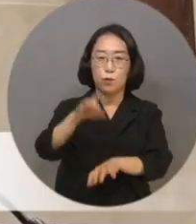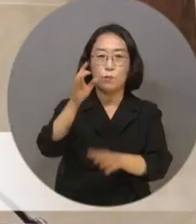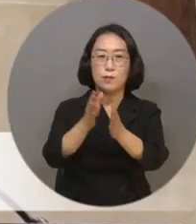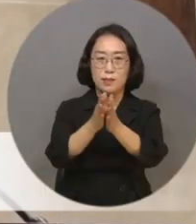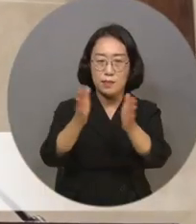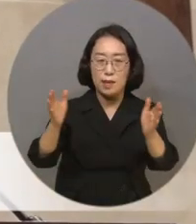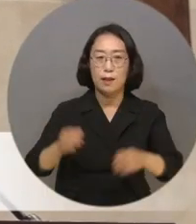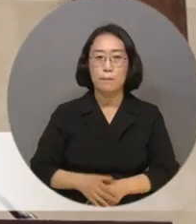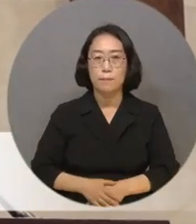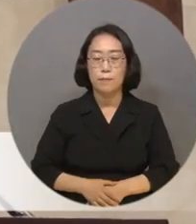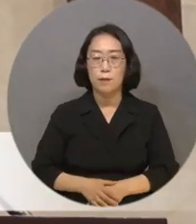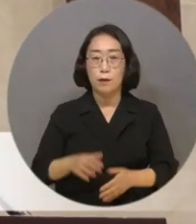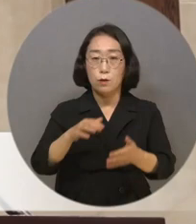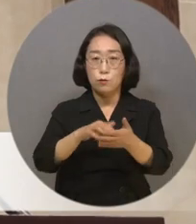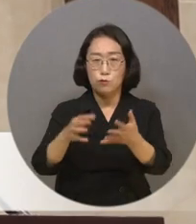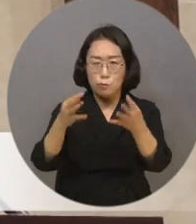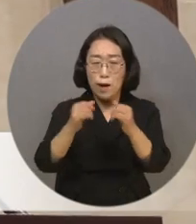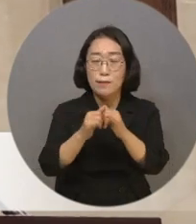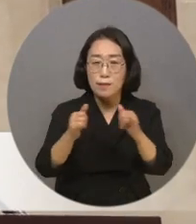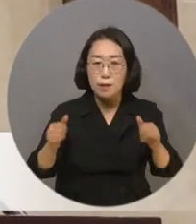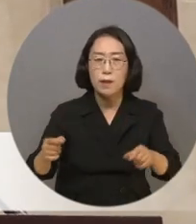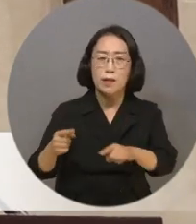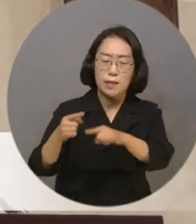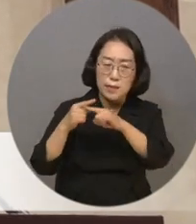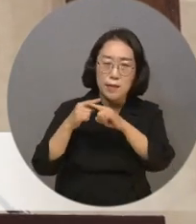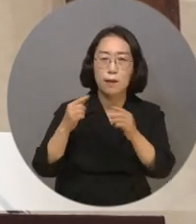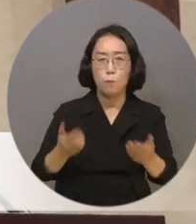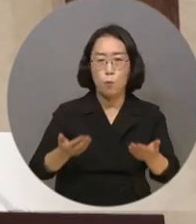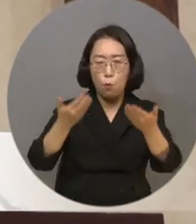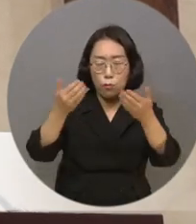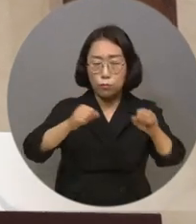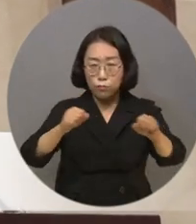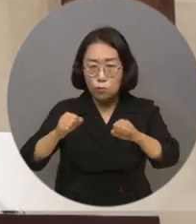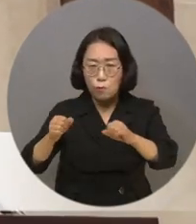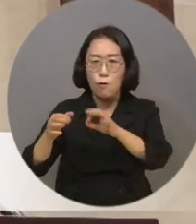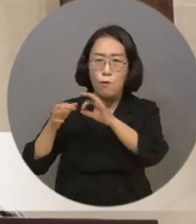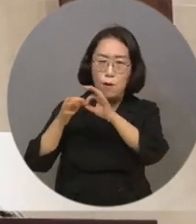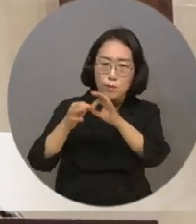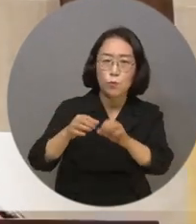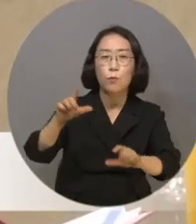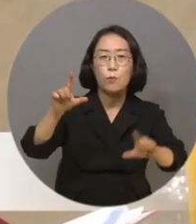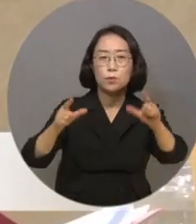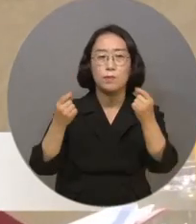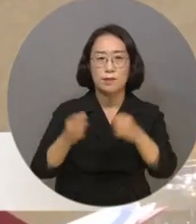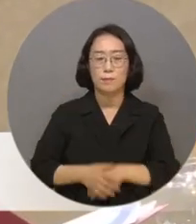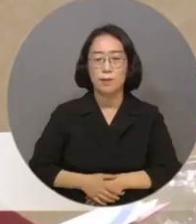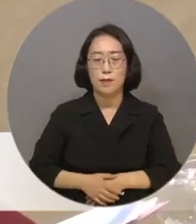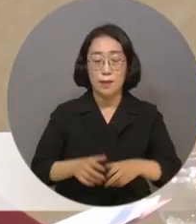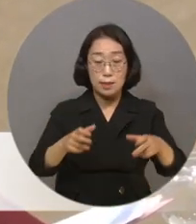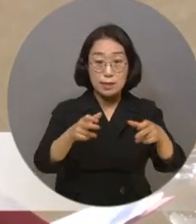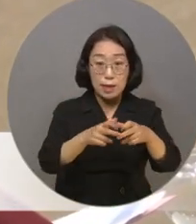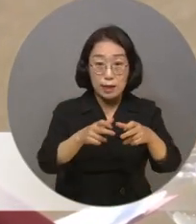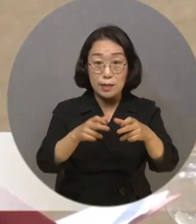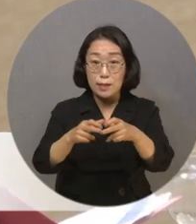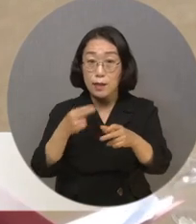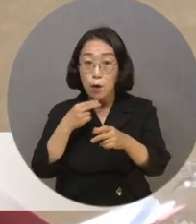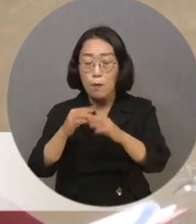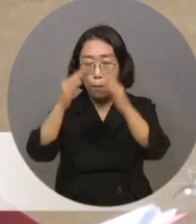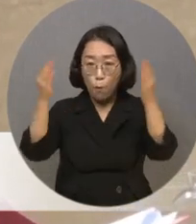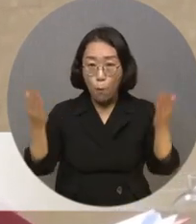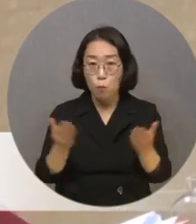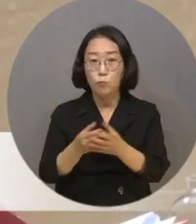시간은 수많은 분들의 희생과 공헌의 결실이라고 봅니다. 장애인과 비장애인이